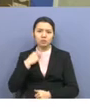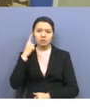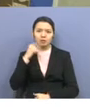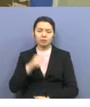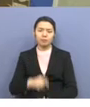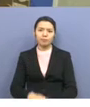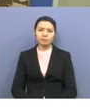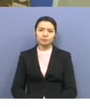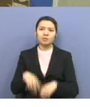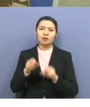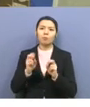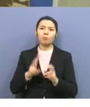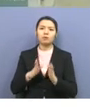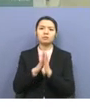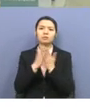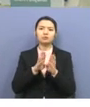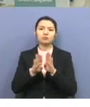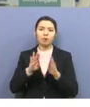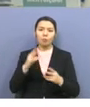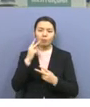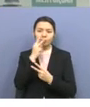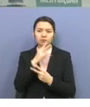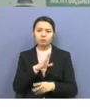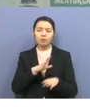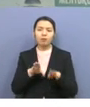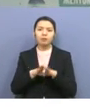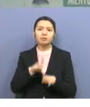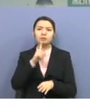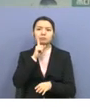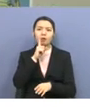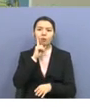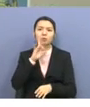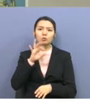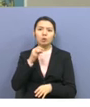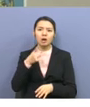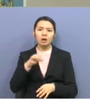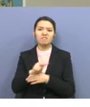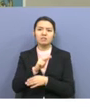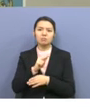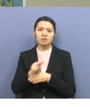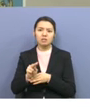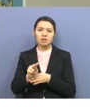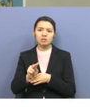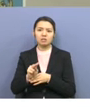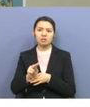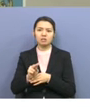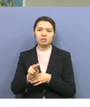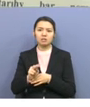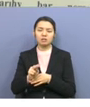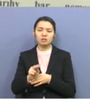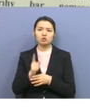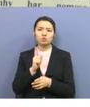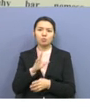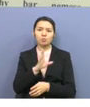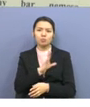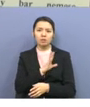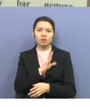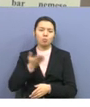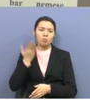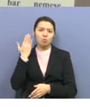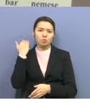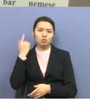Сонымен қатар арнайы кітаптар көрмесі де қойылған. Осы ретте жас ұрпақты рухани тәрбие мен қайсарлыққа баулуда батыр бабаларымыздың ерлігі мен